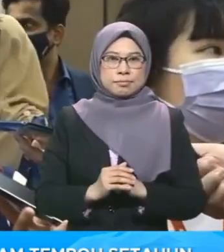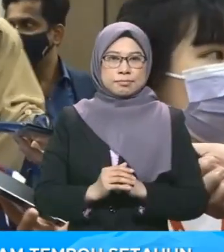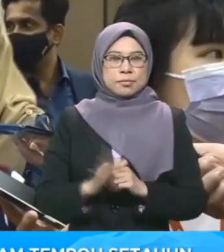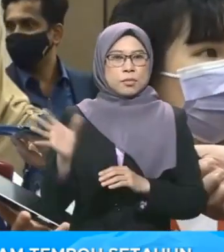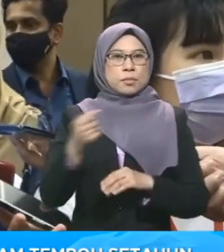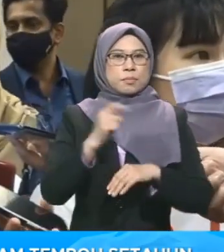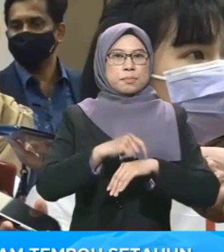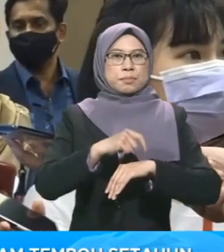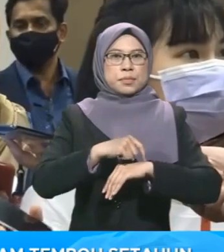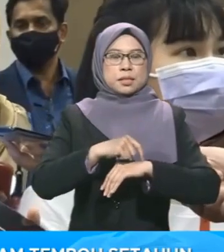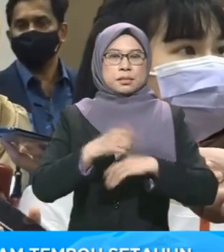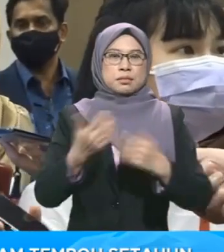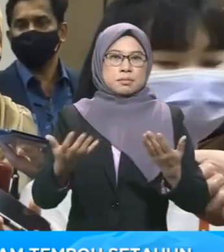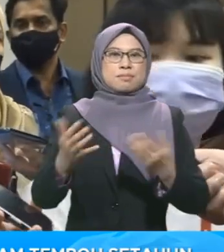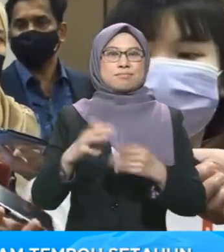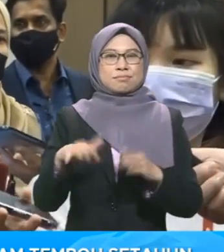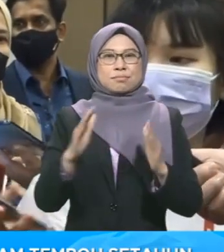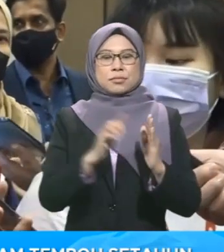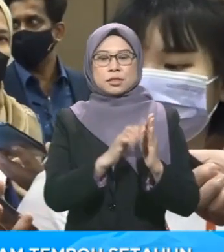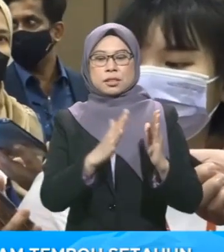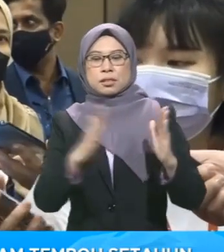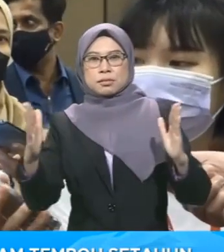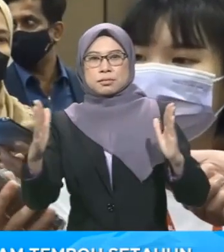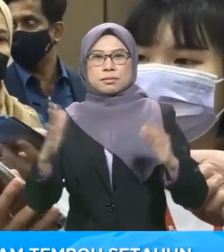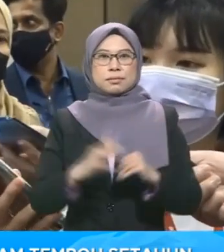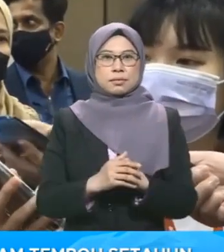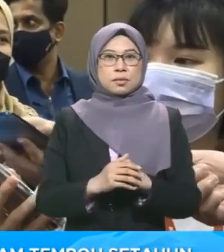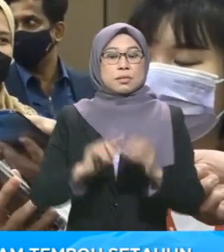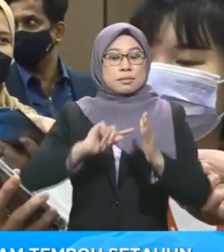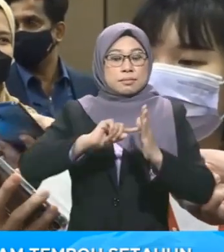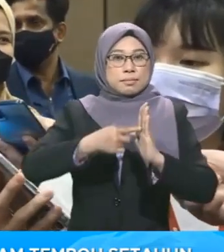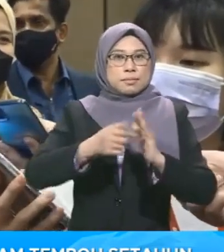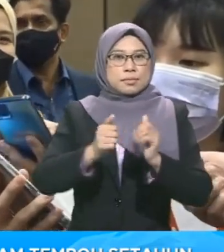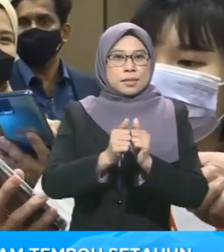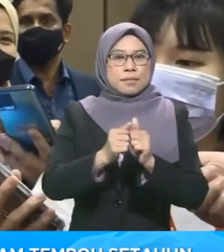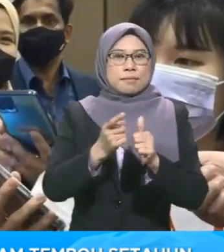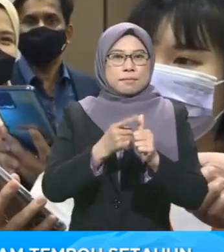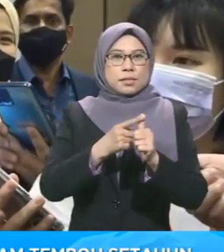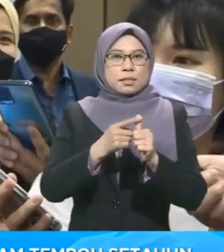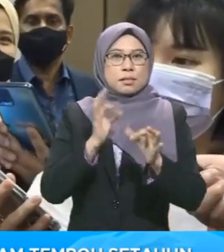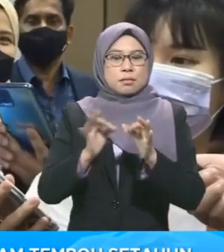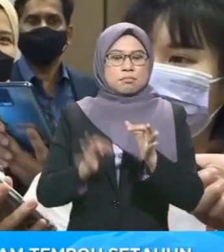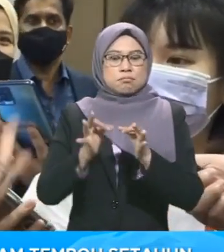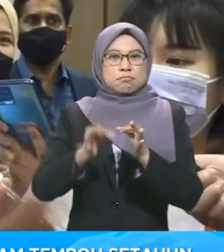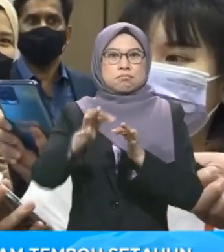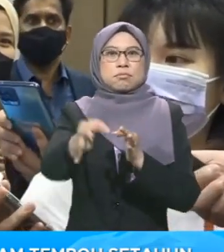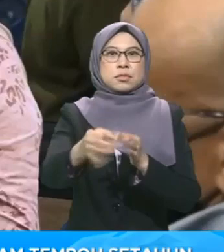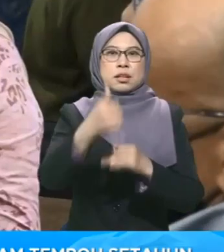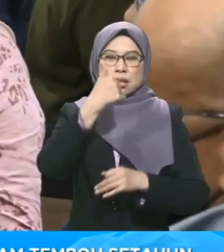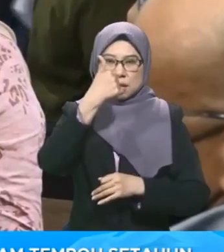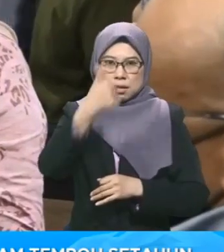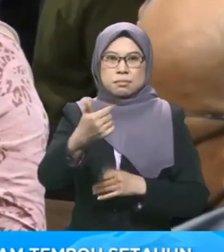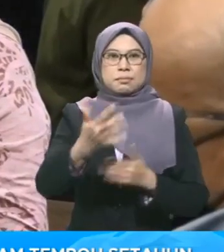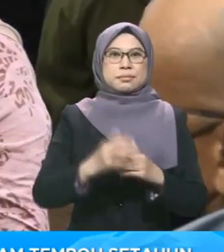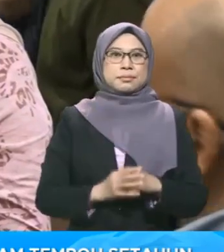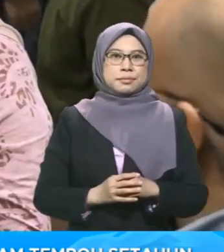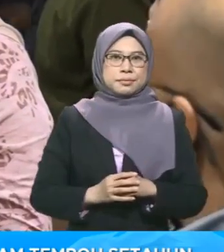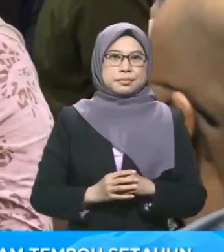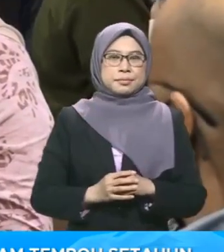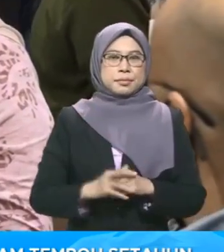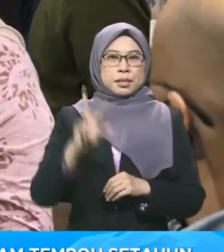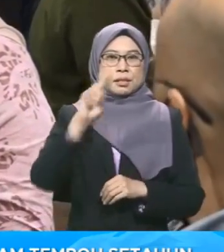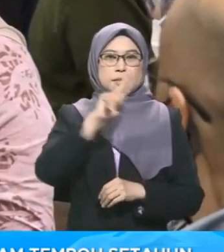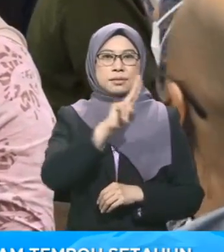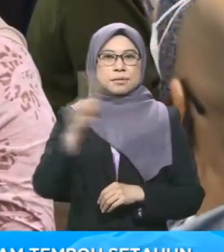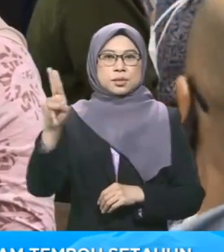mengambil mase lebih kurang begitulah Tapi sebaiknya kita enak muliakan dahulu Kalau tak kita tanggul-tanggul lagi lamogan Beliau berkata